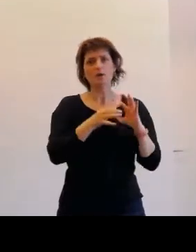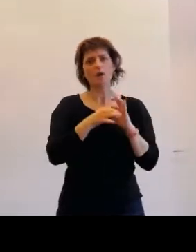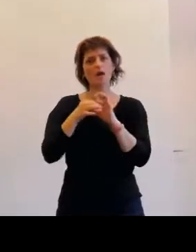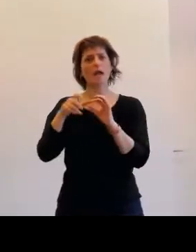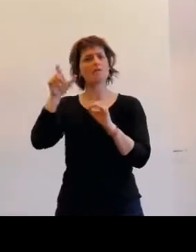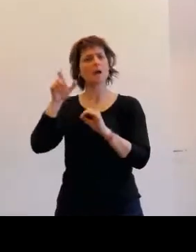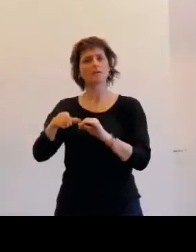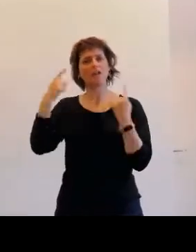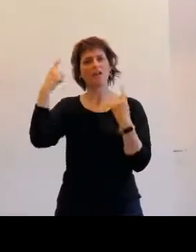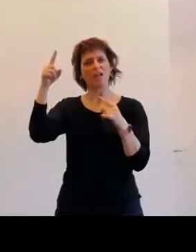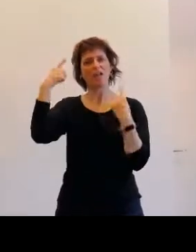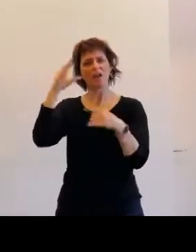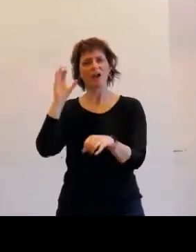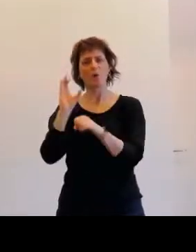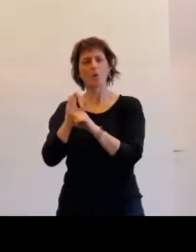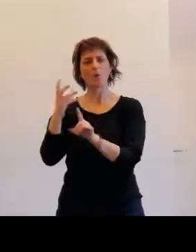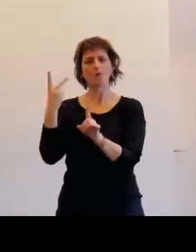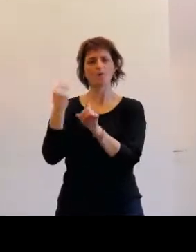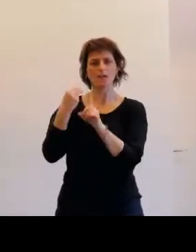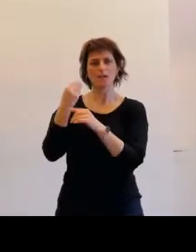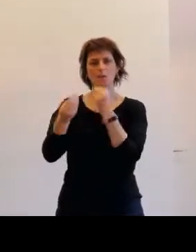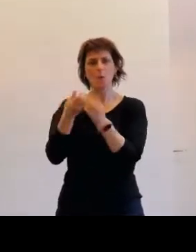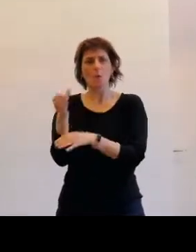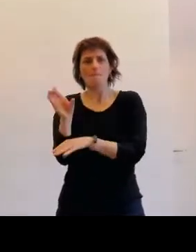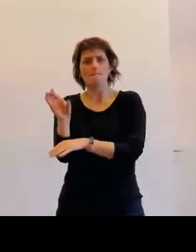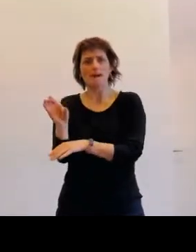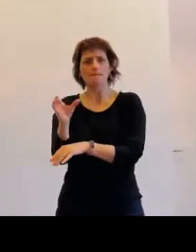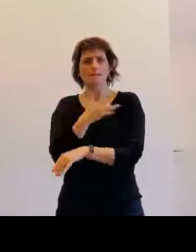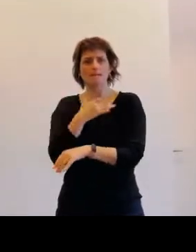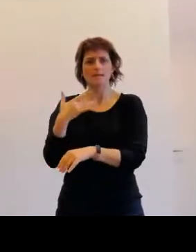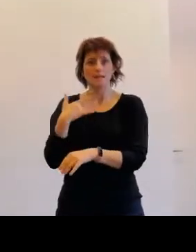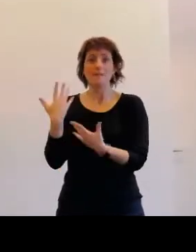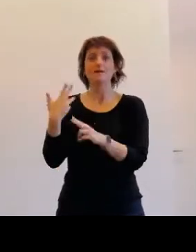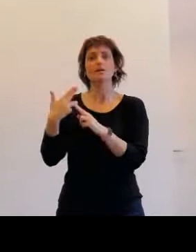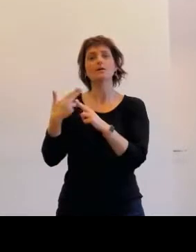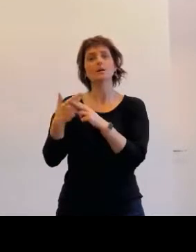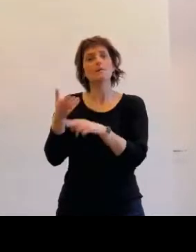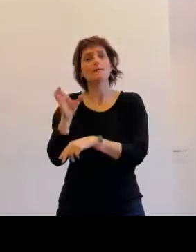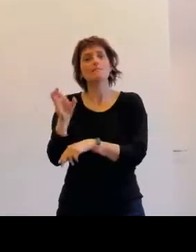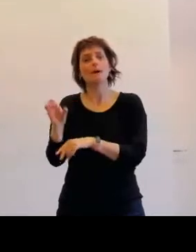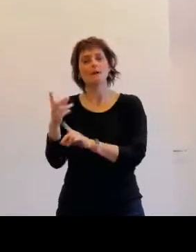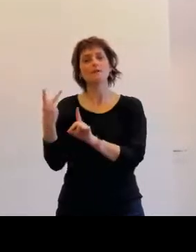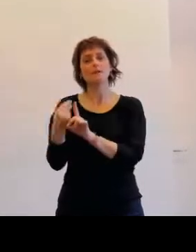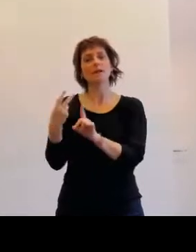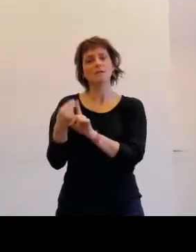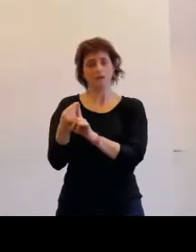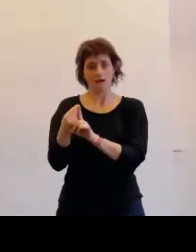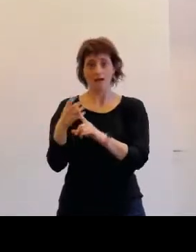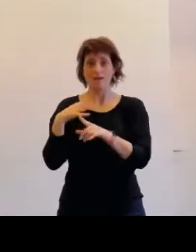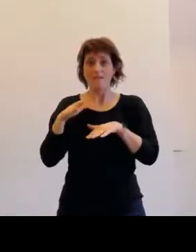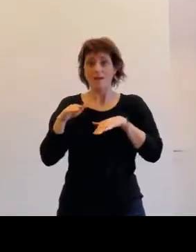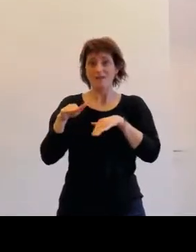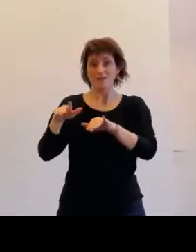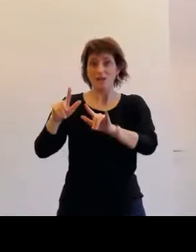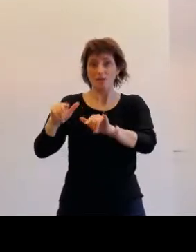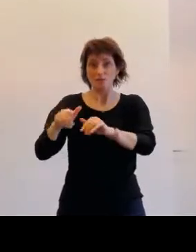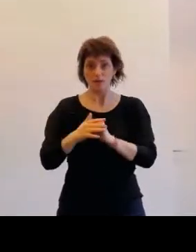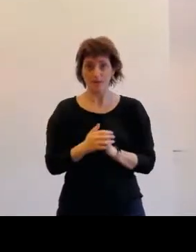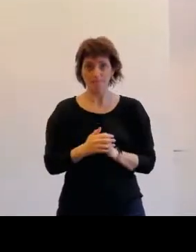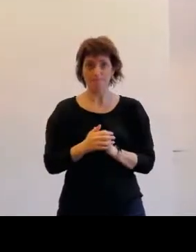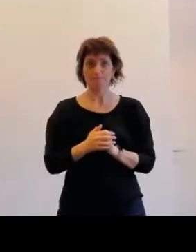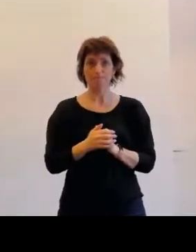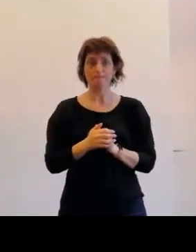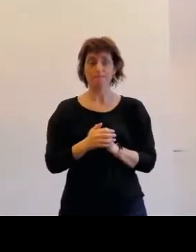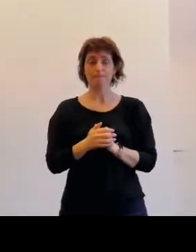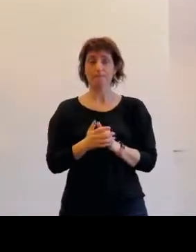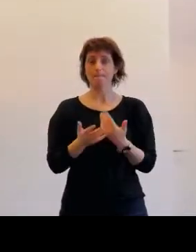contestation de la vaccination ou du pass sanitaire ou maintenant du pass vaccinal. J'ai été amené avec